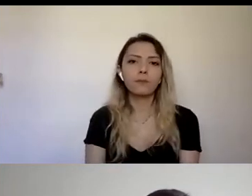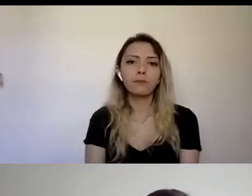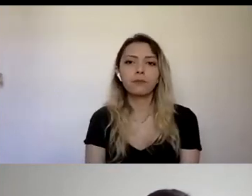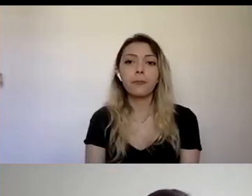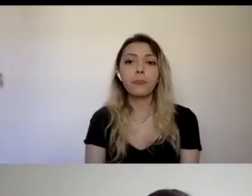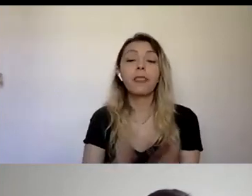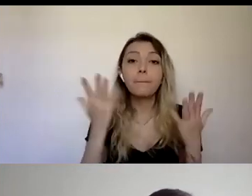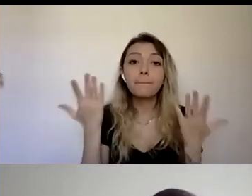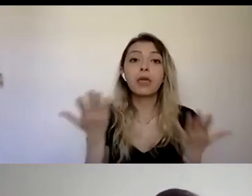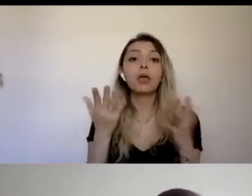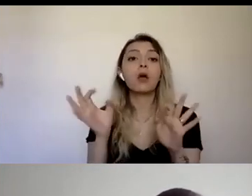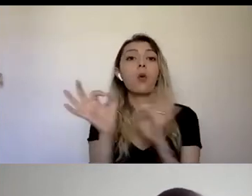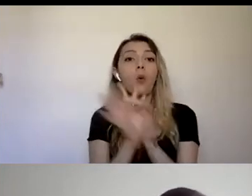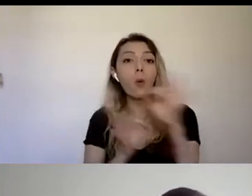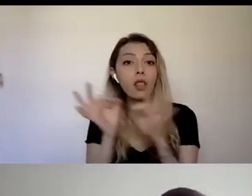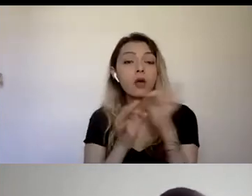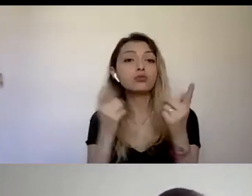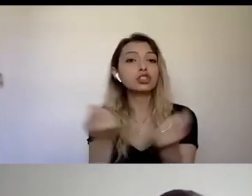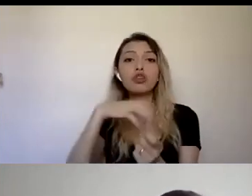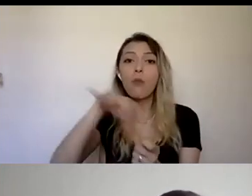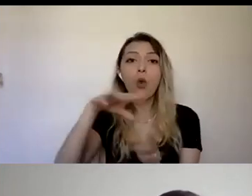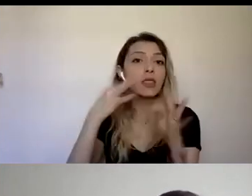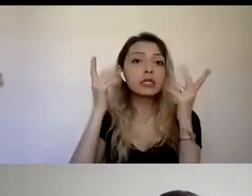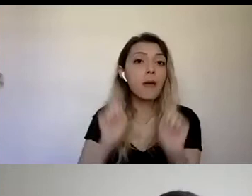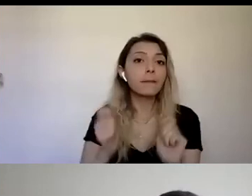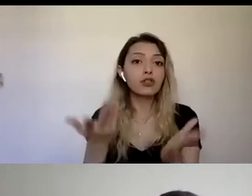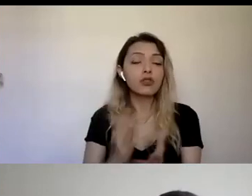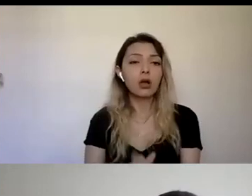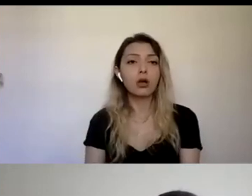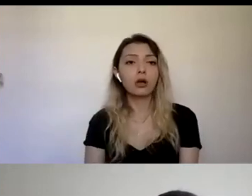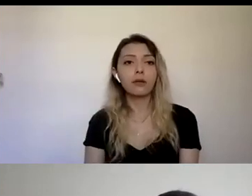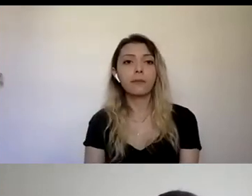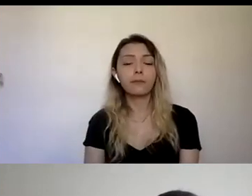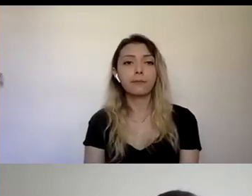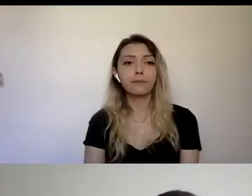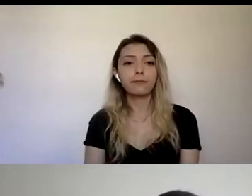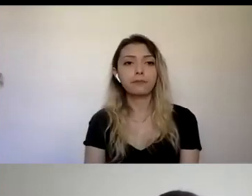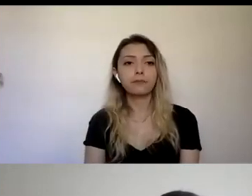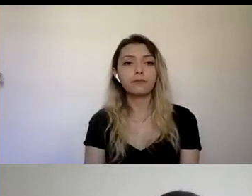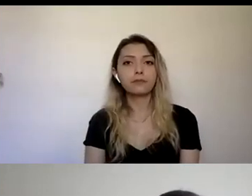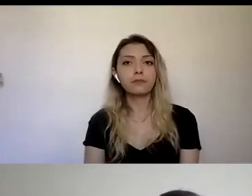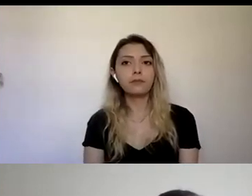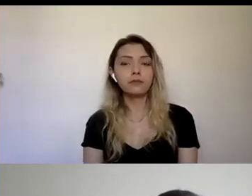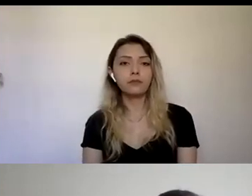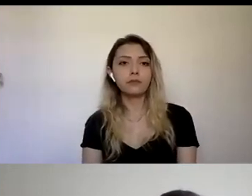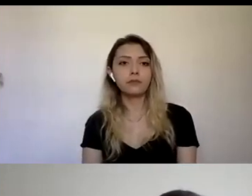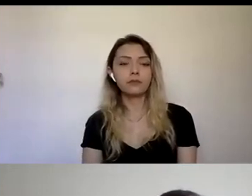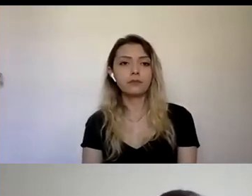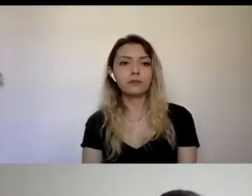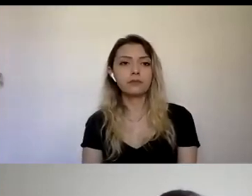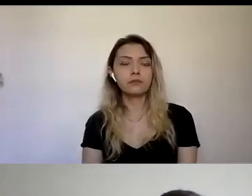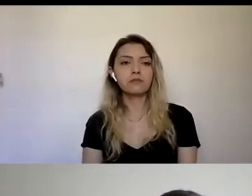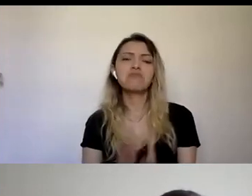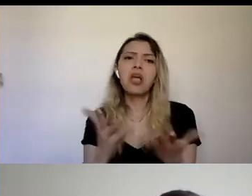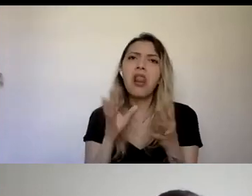ve iş bölümü nasıl yapıyorsunuz? İş bölümü şimdi bir ara belki hala da öyle mi onu bilmiyorum